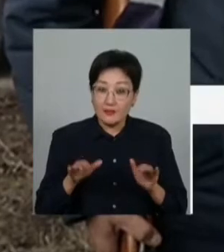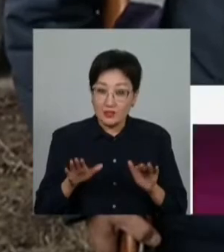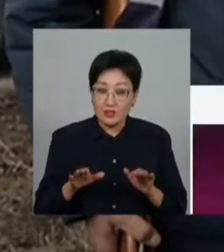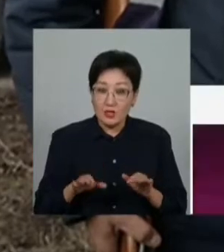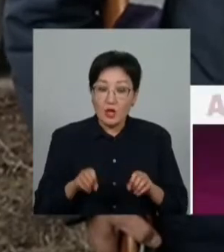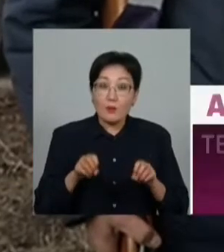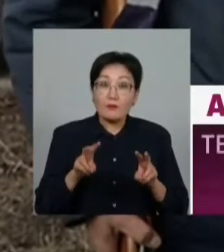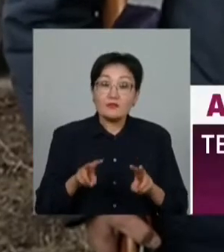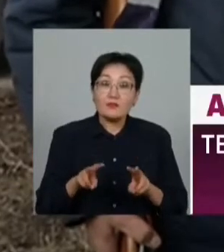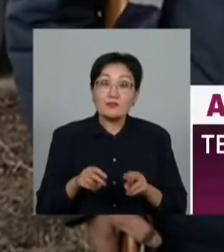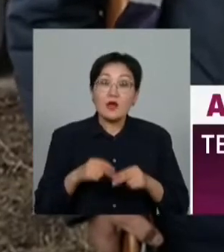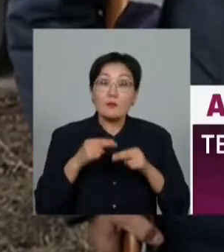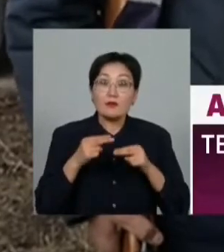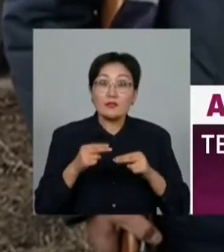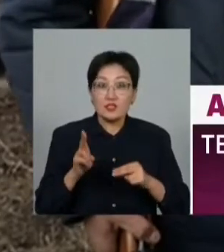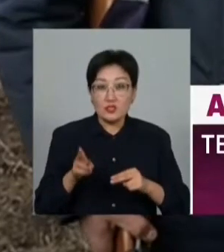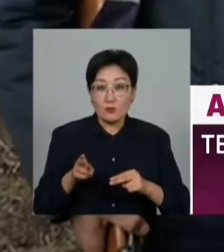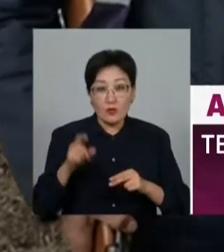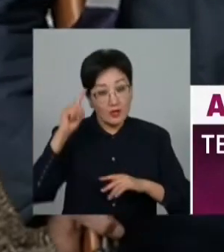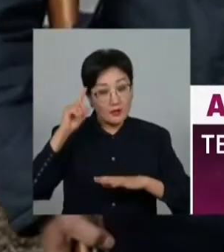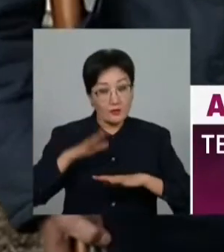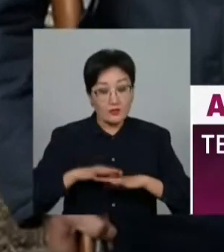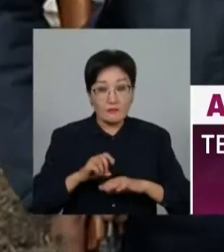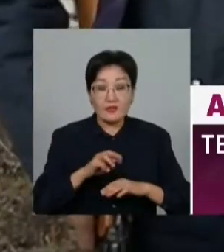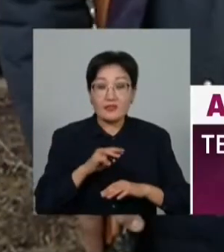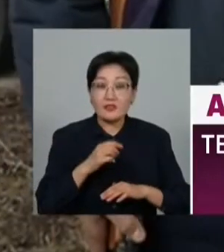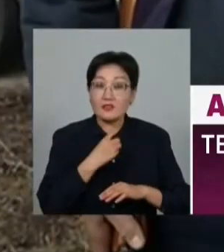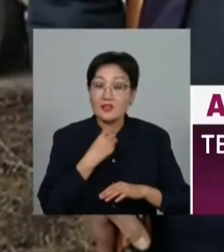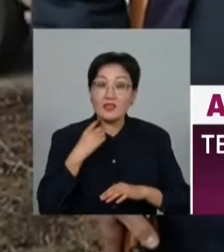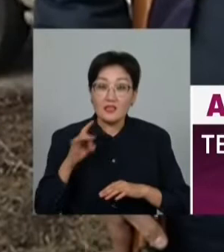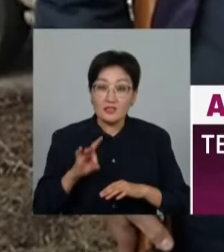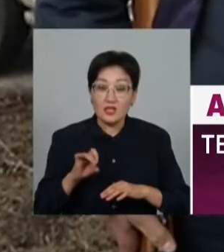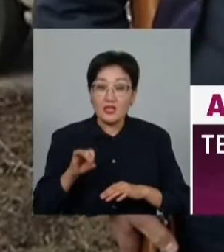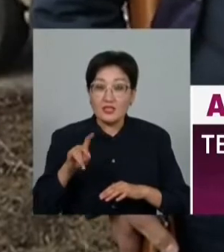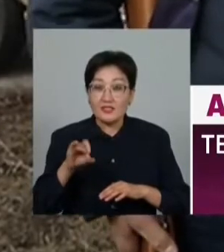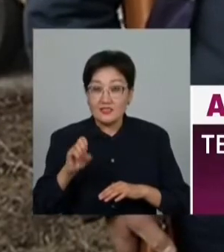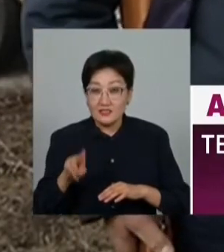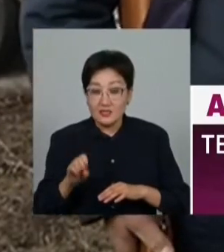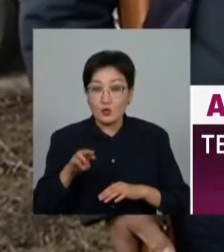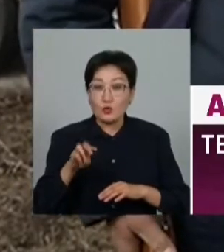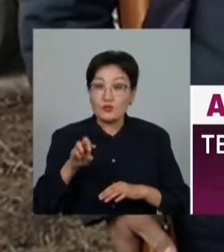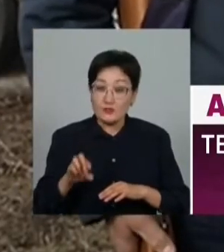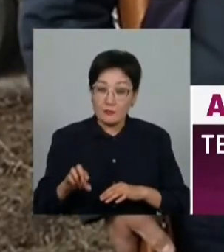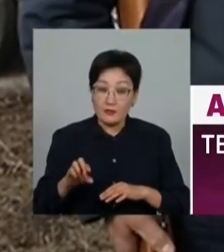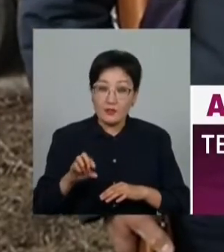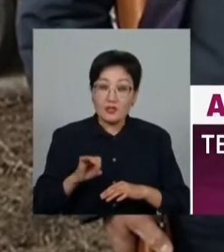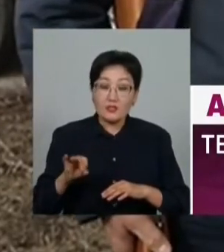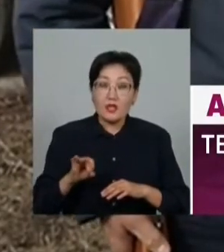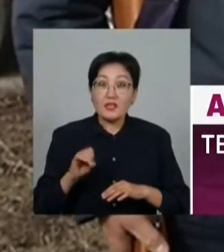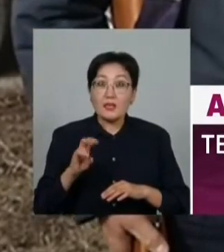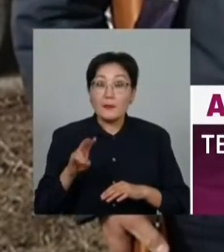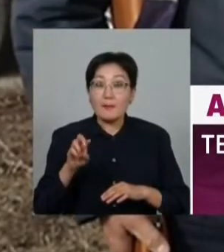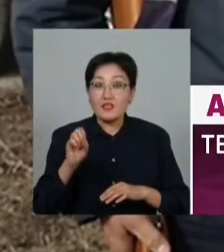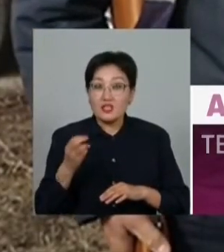онкологической службы обращаемся к акимату талгарского илийского турксибского и яндекс и